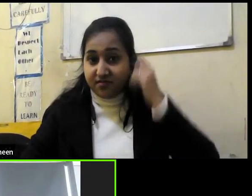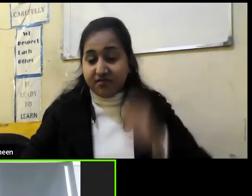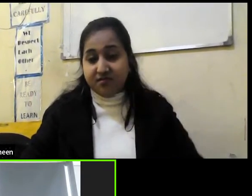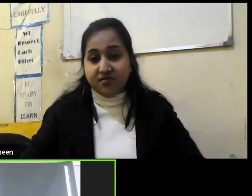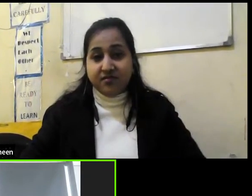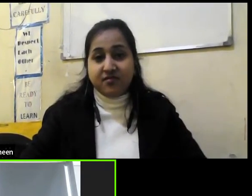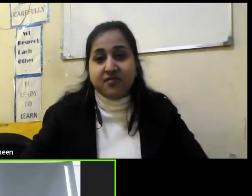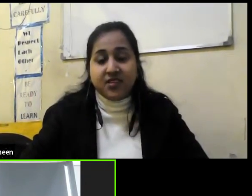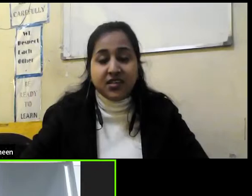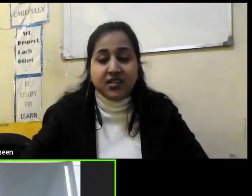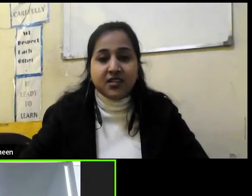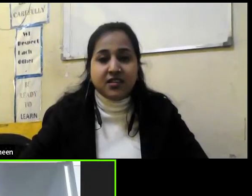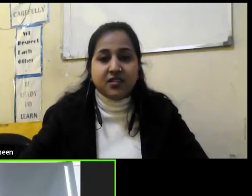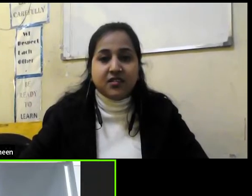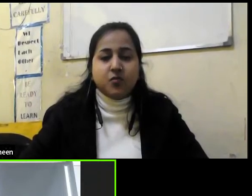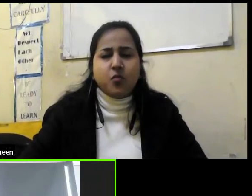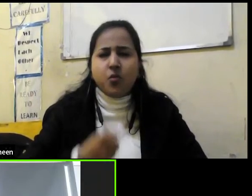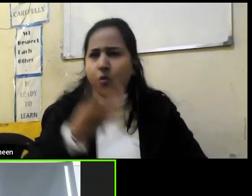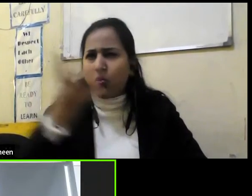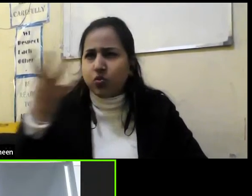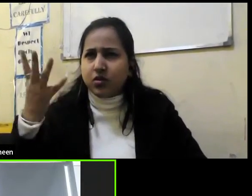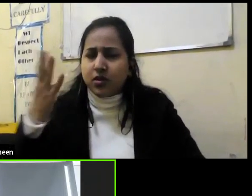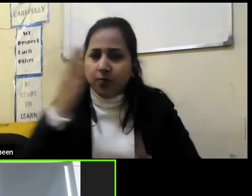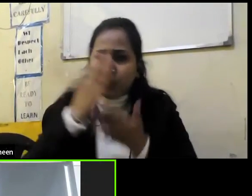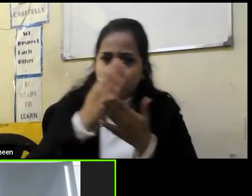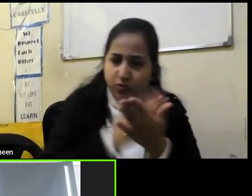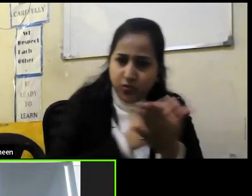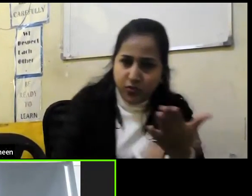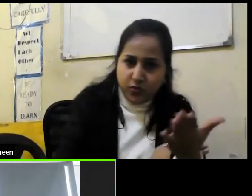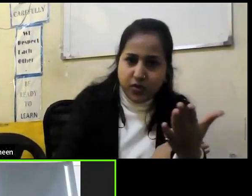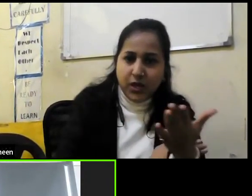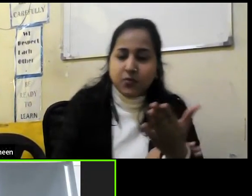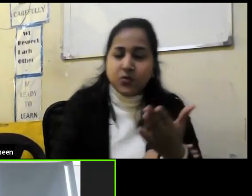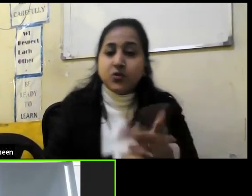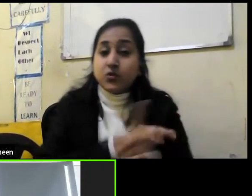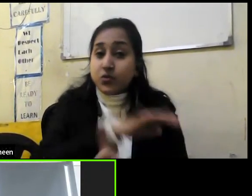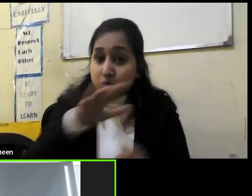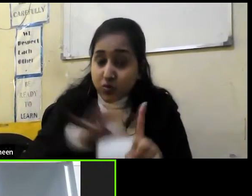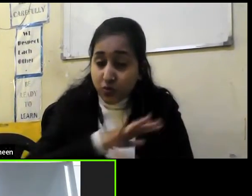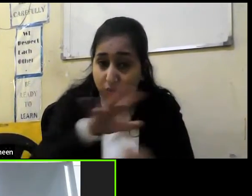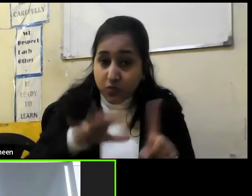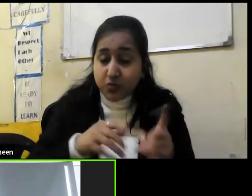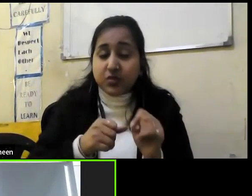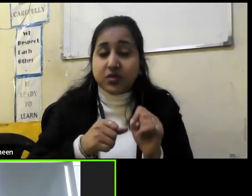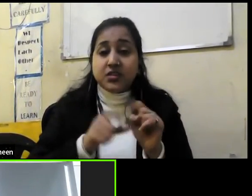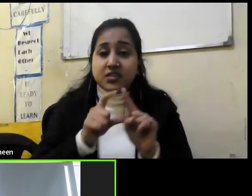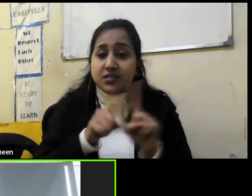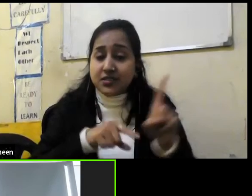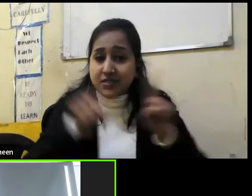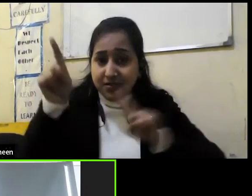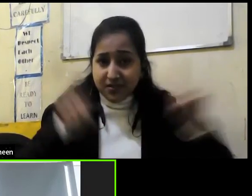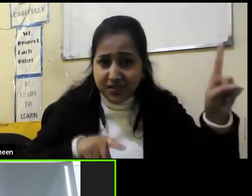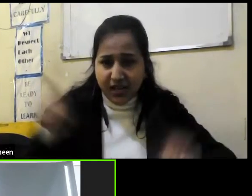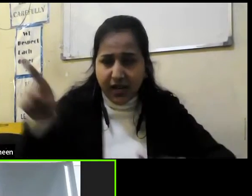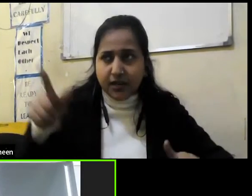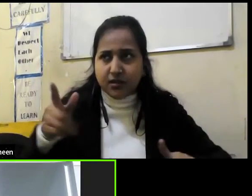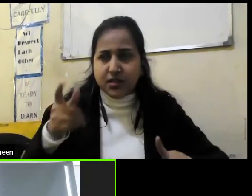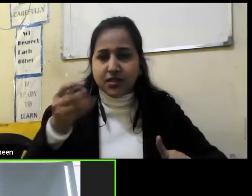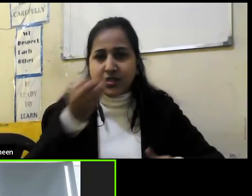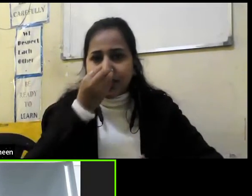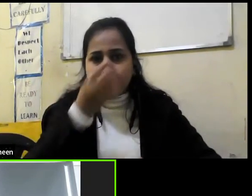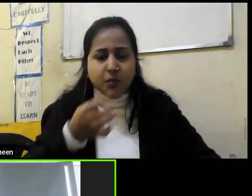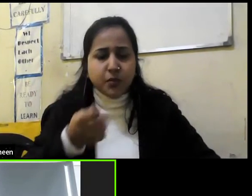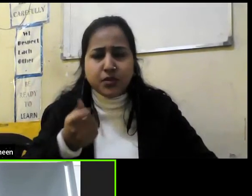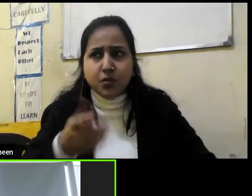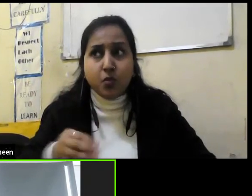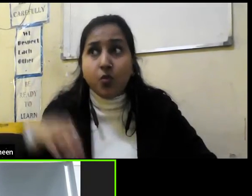है. सो देयर इज अ होल प्रोग्राम फॉर सोशल एंटरप्रेन्योरशिप, डिसरप्टिव टेक्नोलॉजीज एट अफोर्डेबल कॉस्ट, पर उसके लिए प्रोटेक्शन